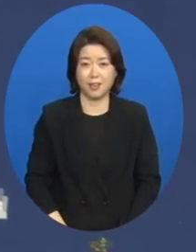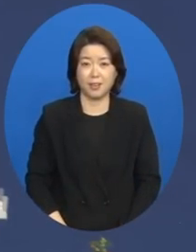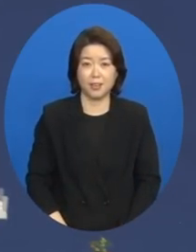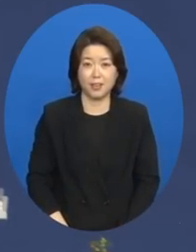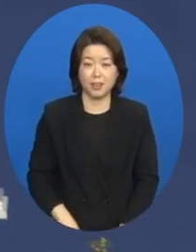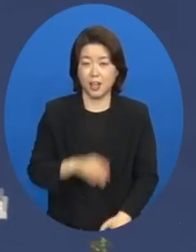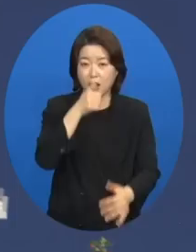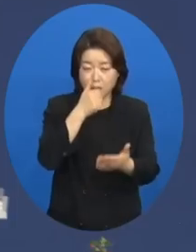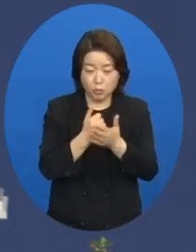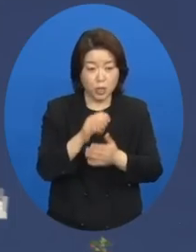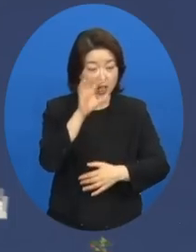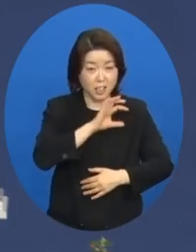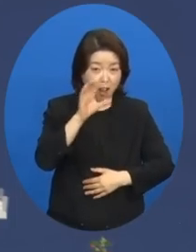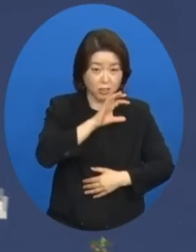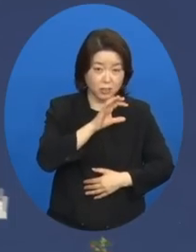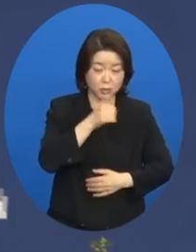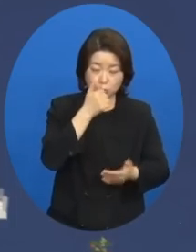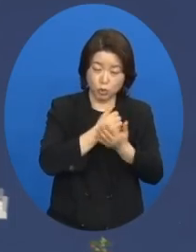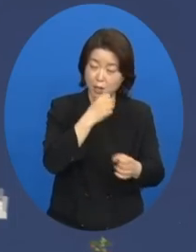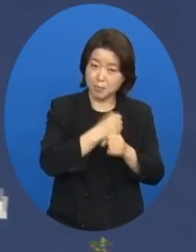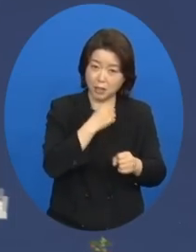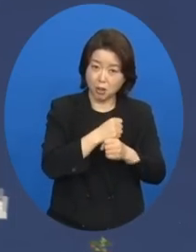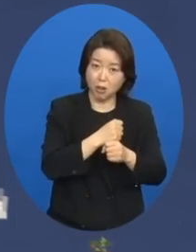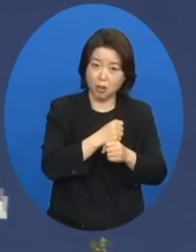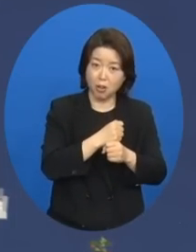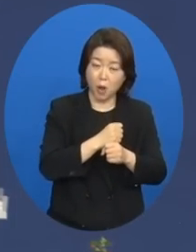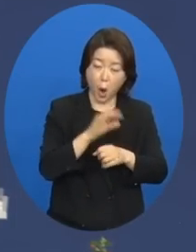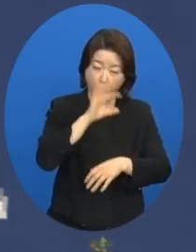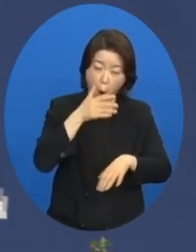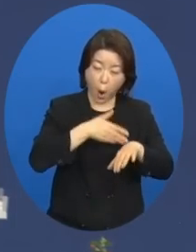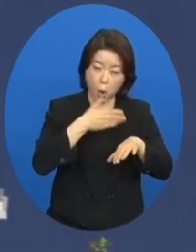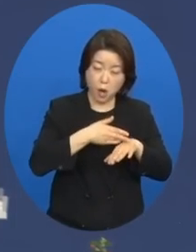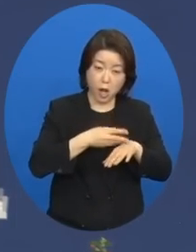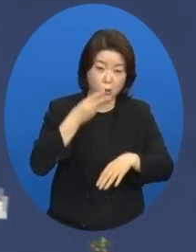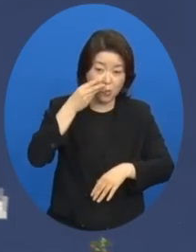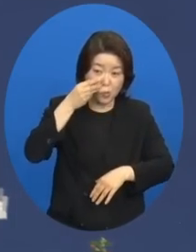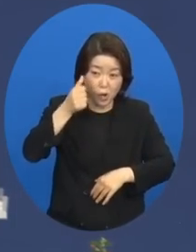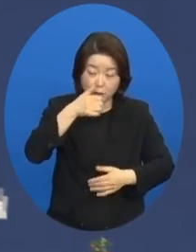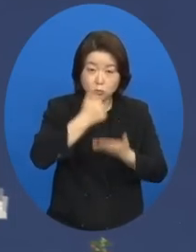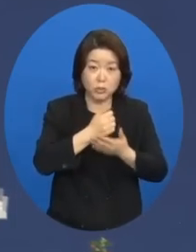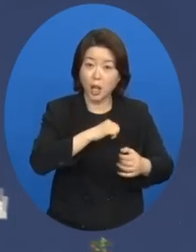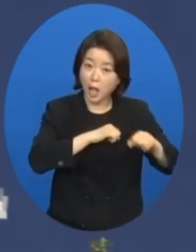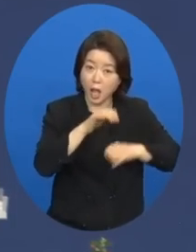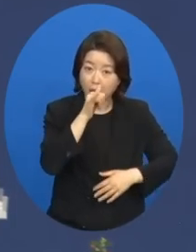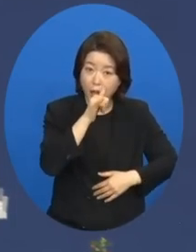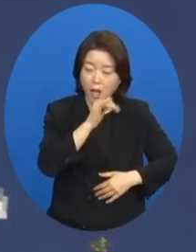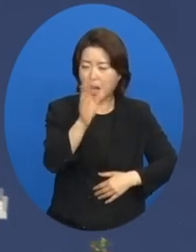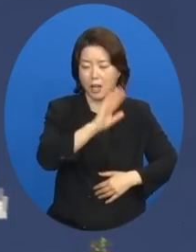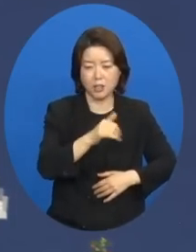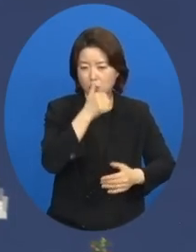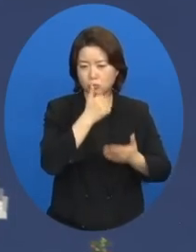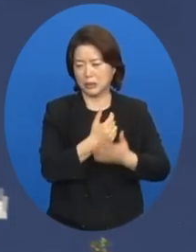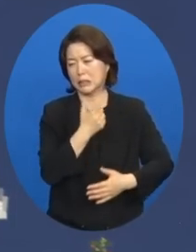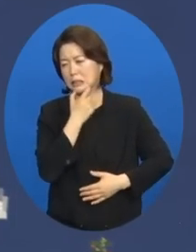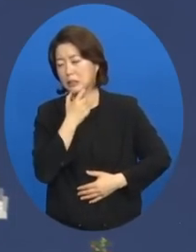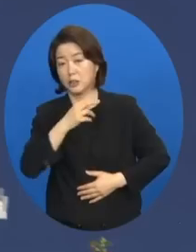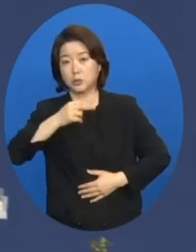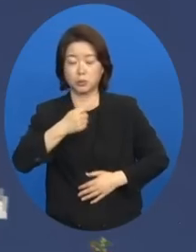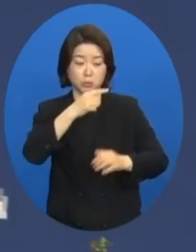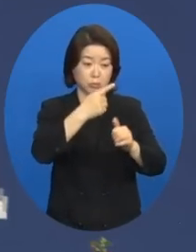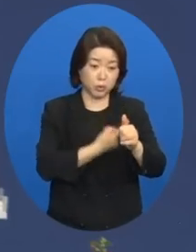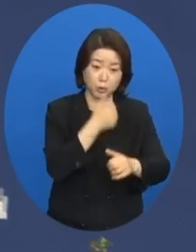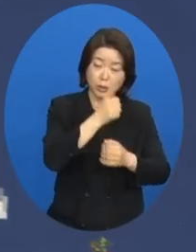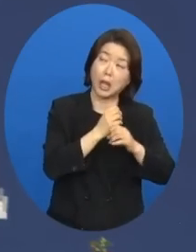그렇죠? 죄를 연습해서 죄를 만들어서 그렇게 훈련해서 죄 짓는 사람이 있어요? 그냥 안 지려고 해도 저절로